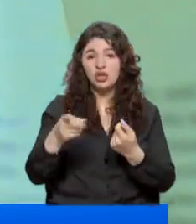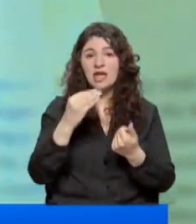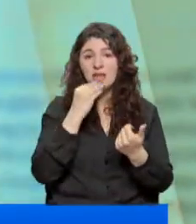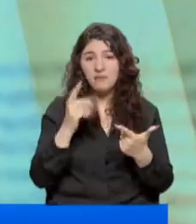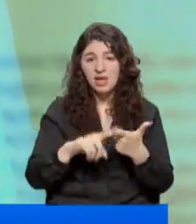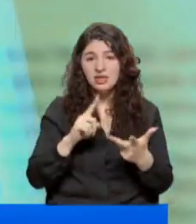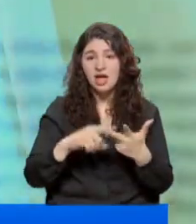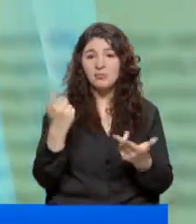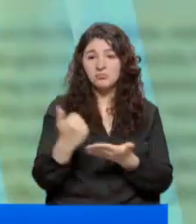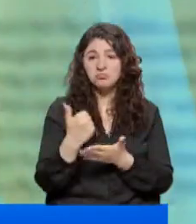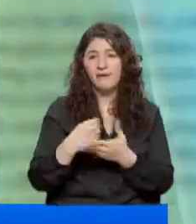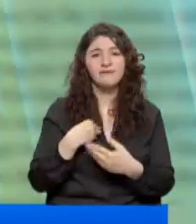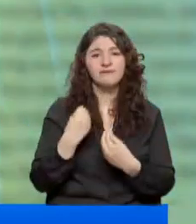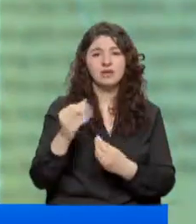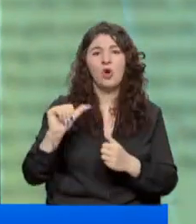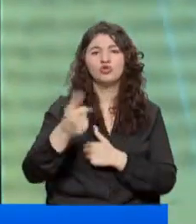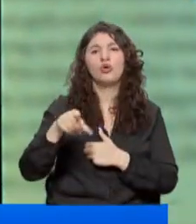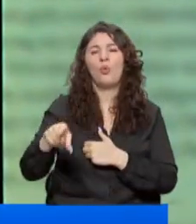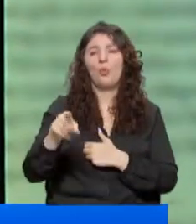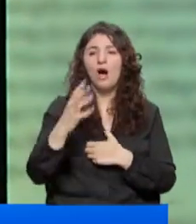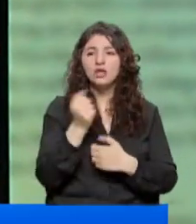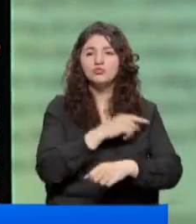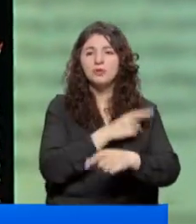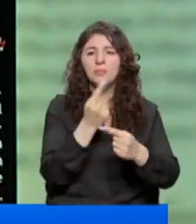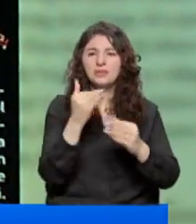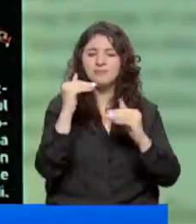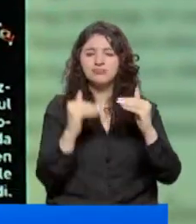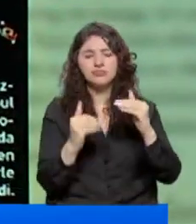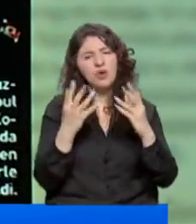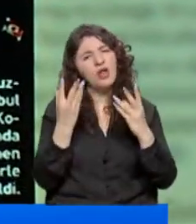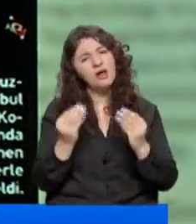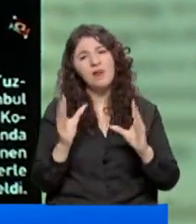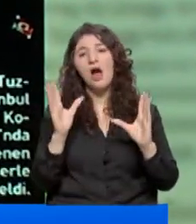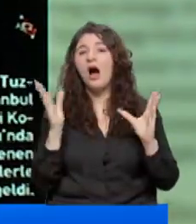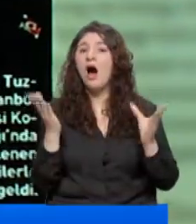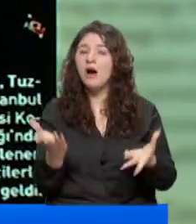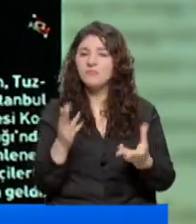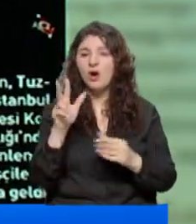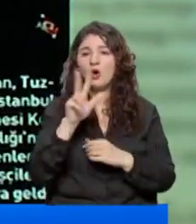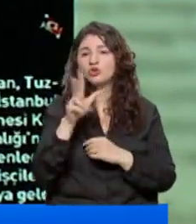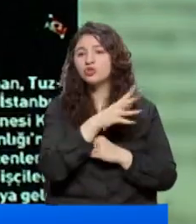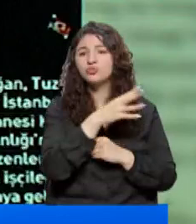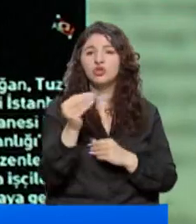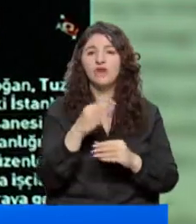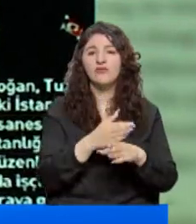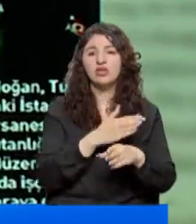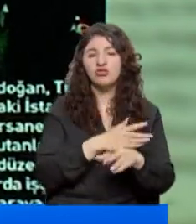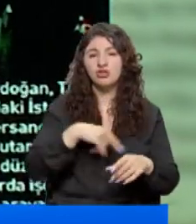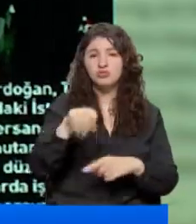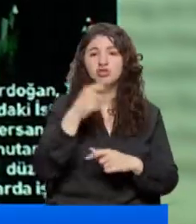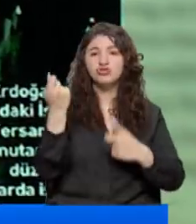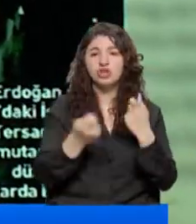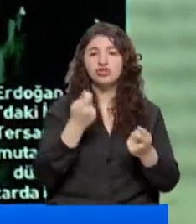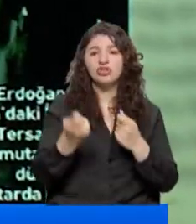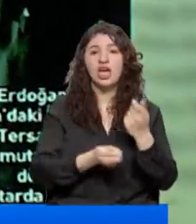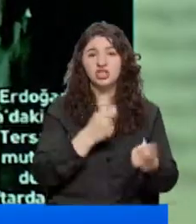aşına g bu ne verdi kalın gücümüz bir parça düşmüş olabilir ama 30 milyon vatandaşımıza